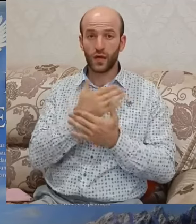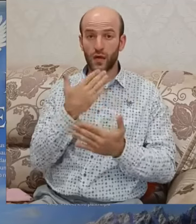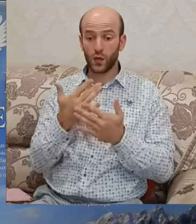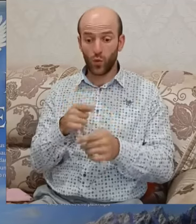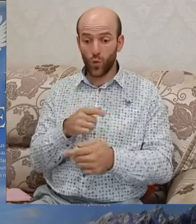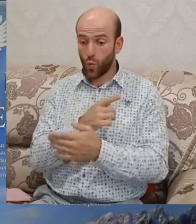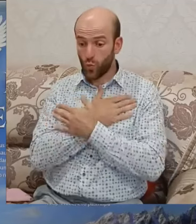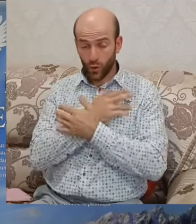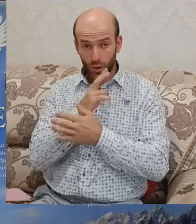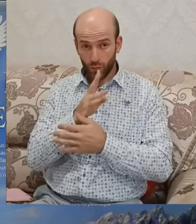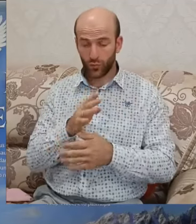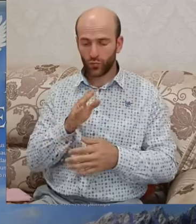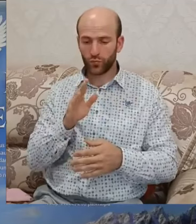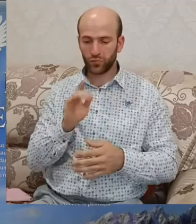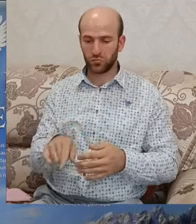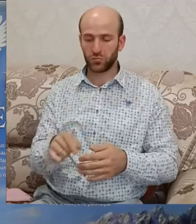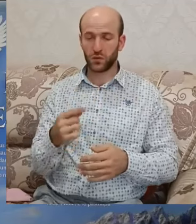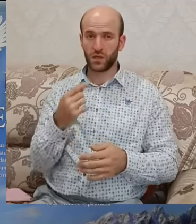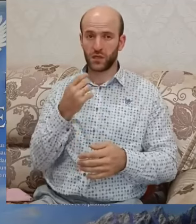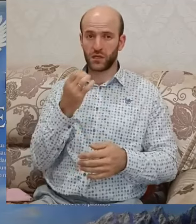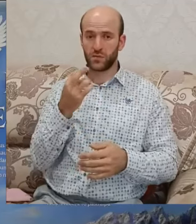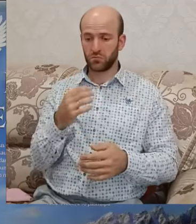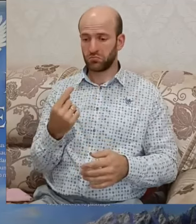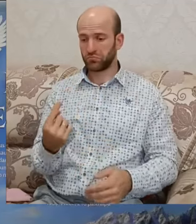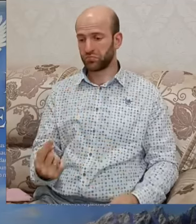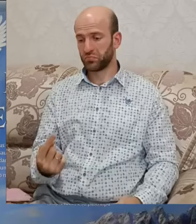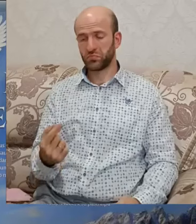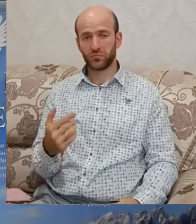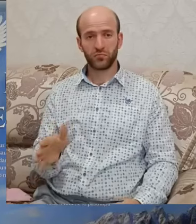jis liks vienas. Ar Dievas